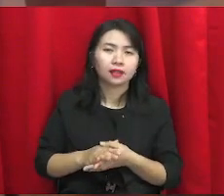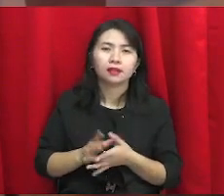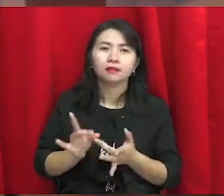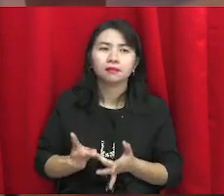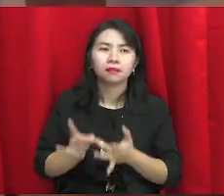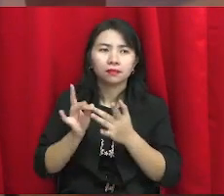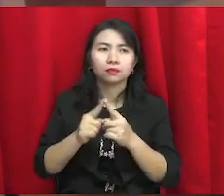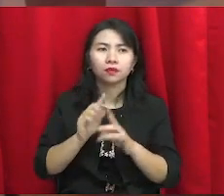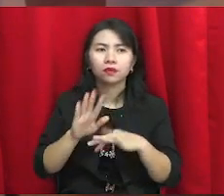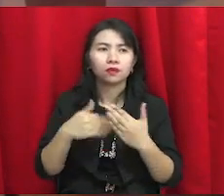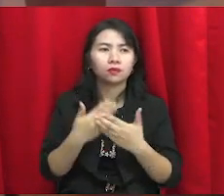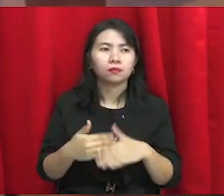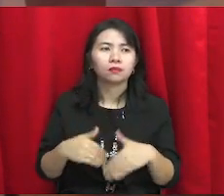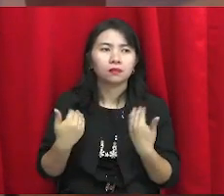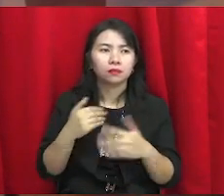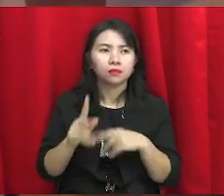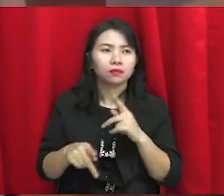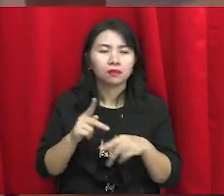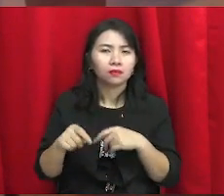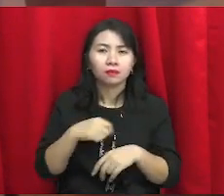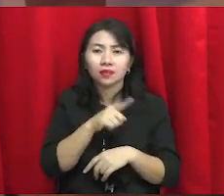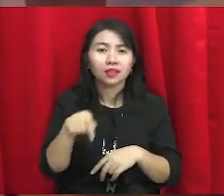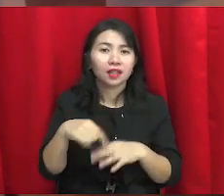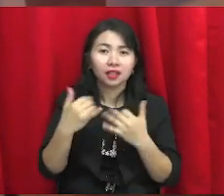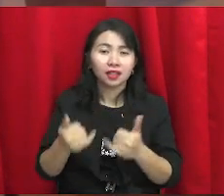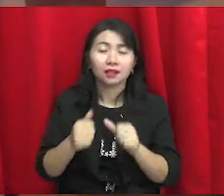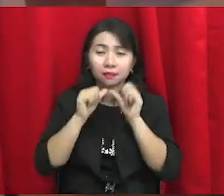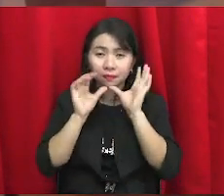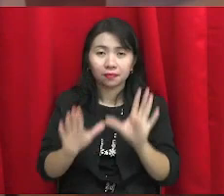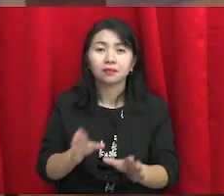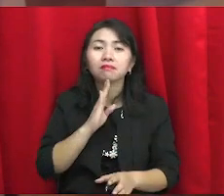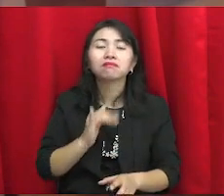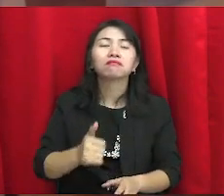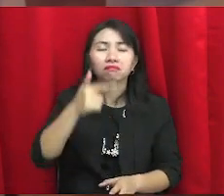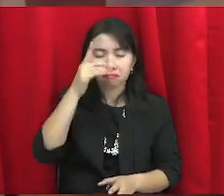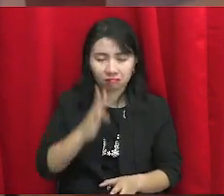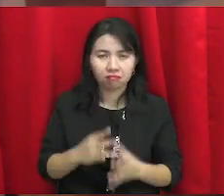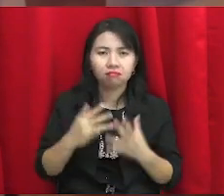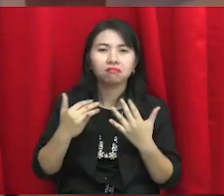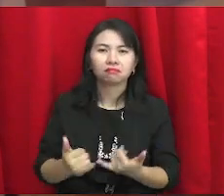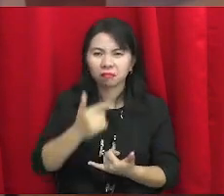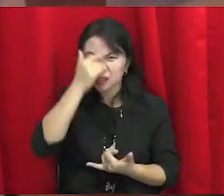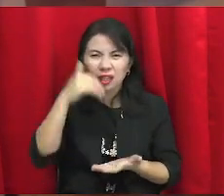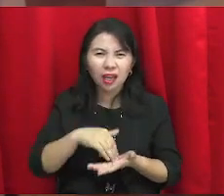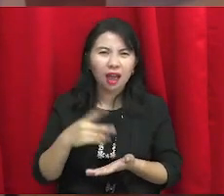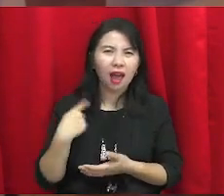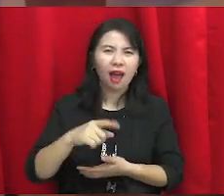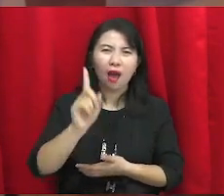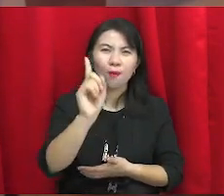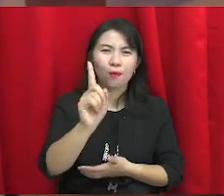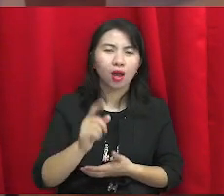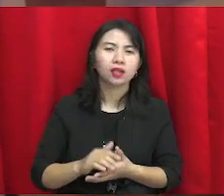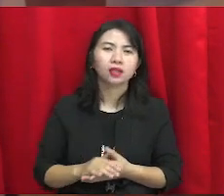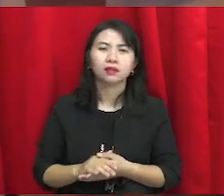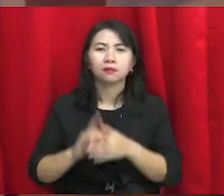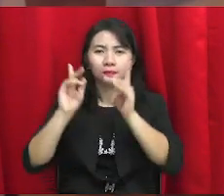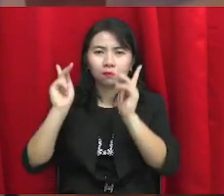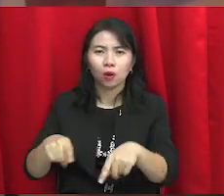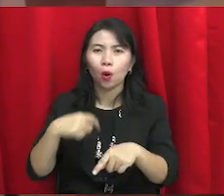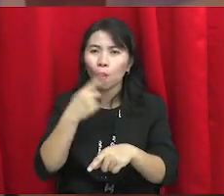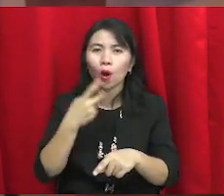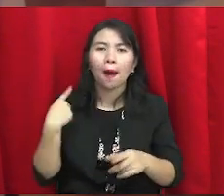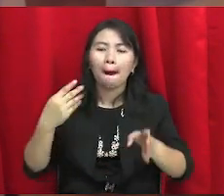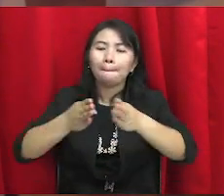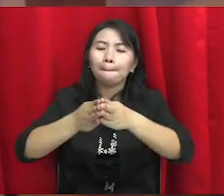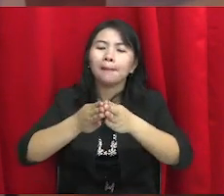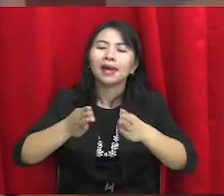sa mga young people natin, pinagpapala talaga yung mga young people natin na kung saan merong isang taong malaki yung concern sa buhay natin. Yeah.